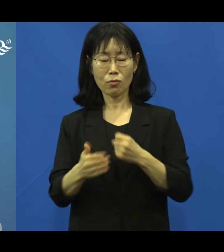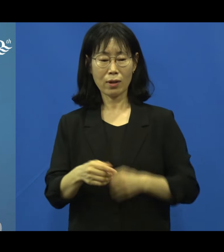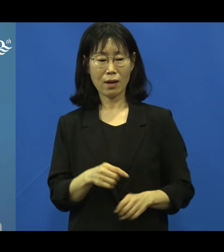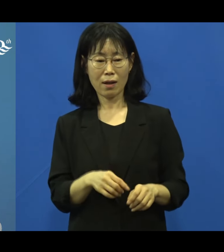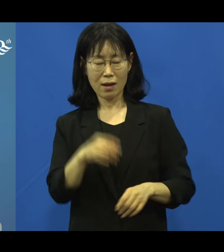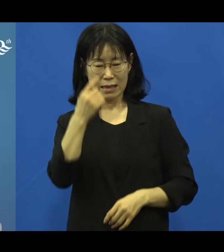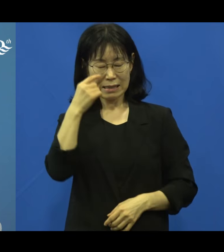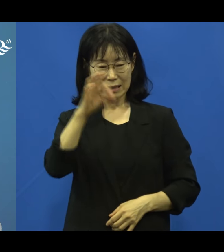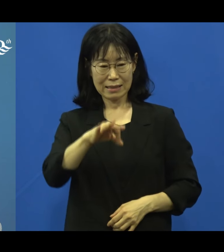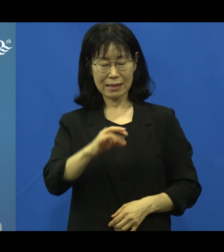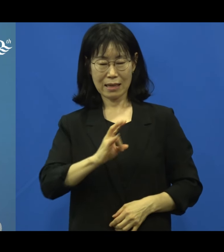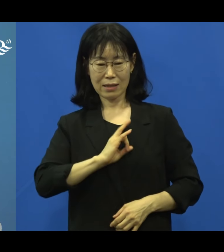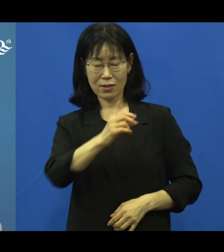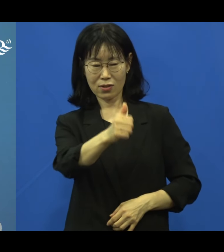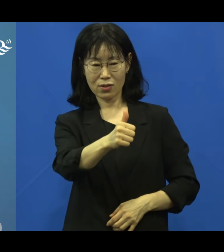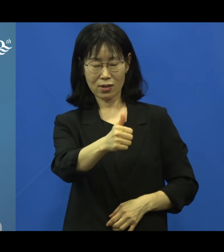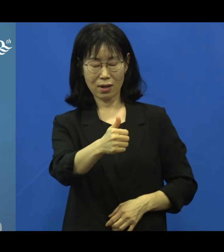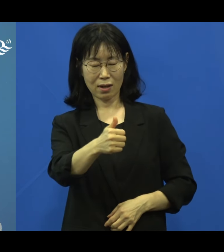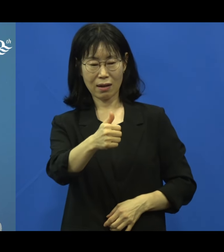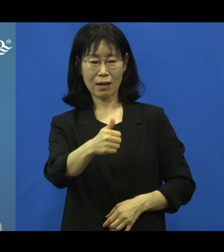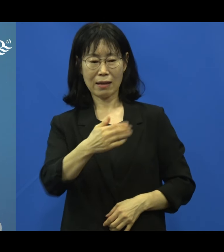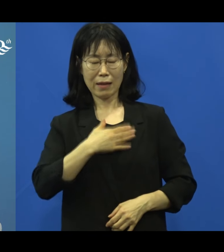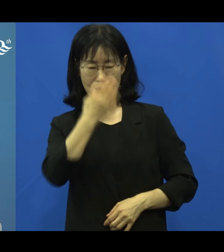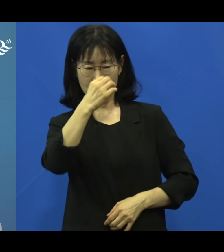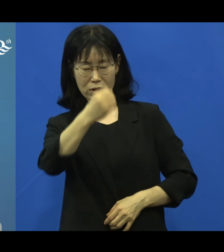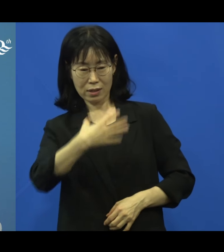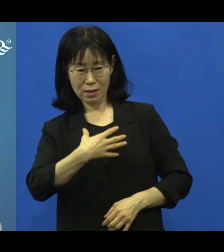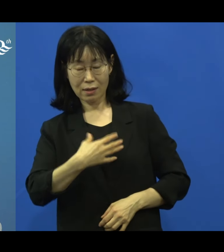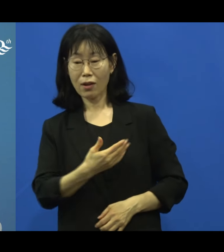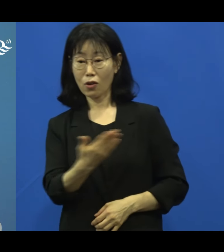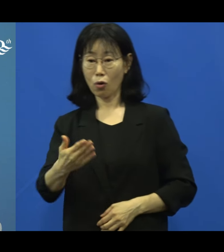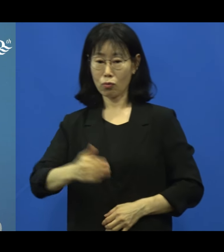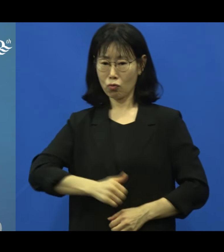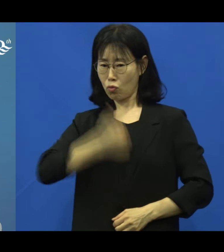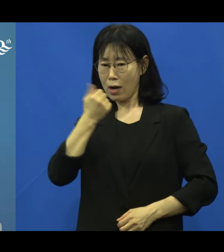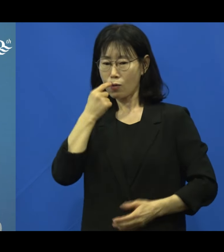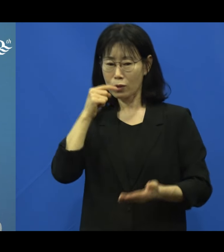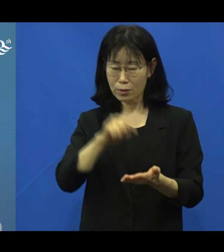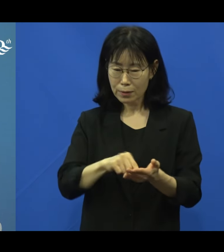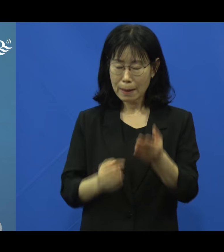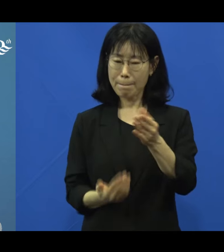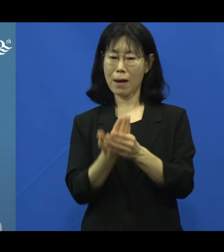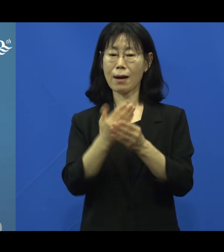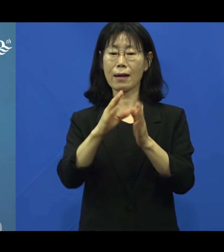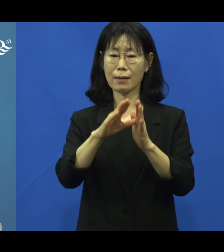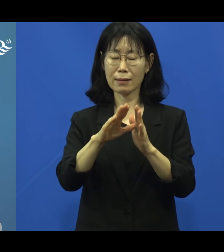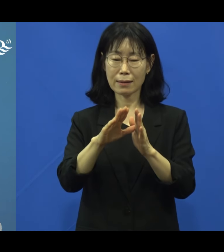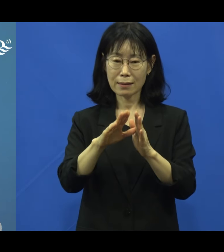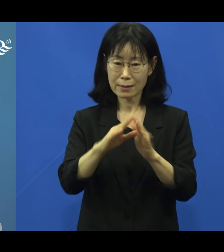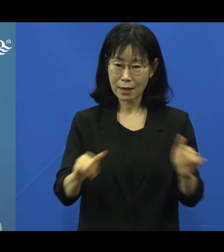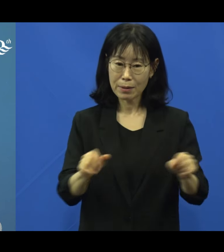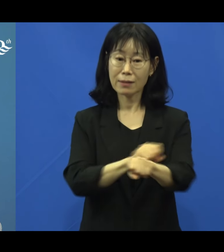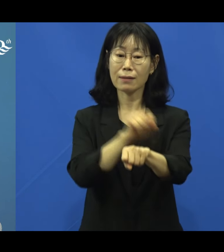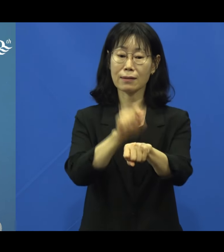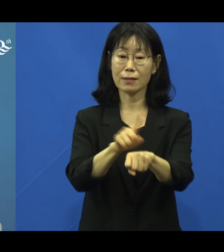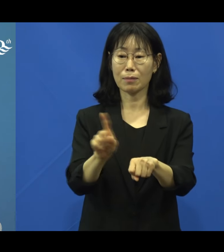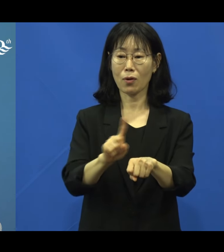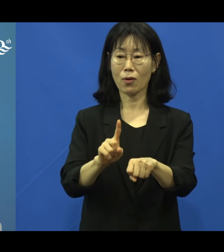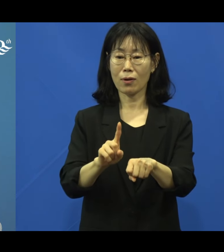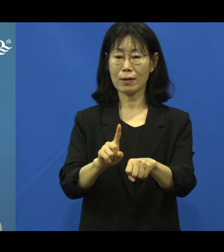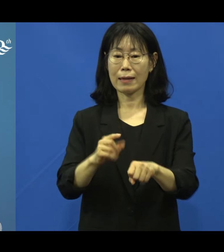여러분, 분노를 잘하는 사람들이 특징이 있습니다. 자기 중심적인 사람이. 굉장히 자기중심적인 사람이에요.